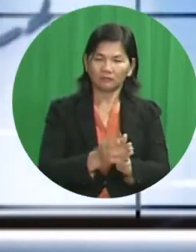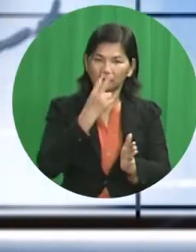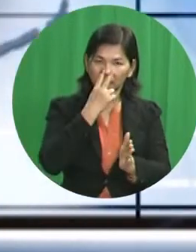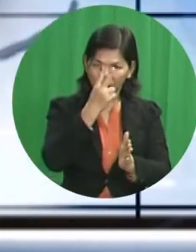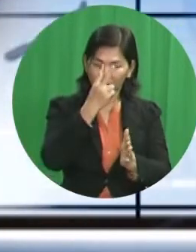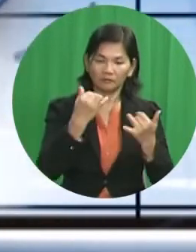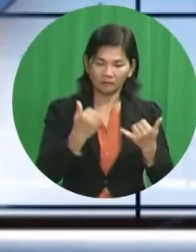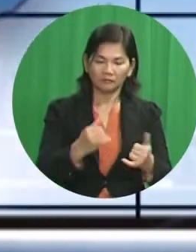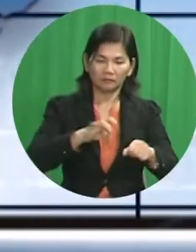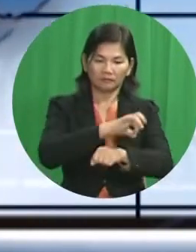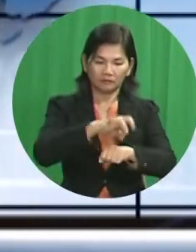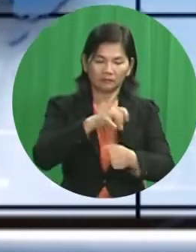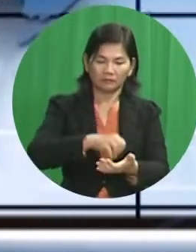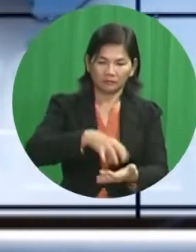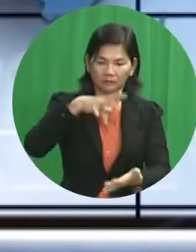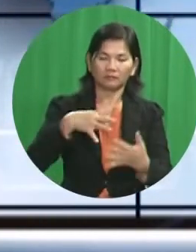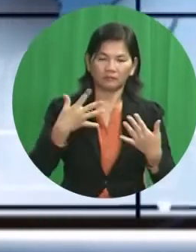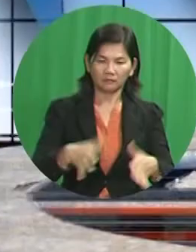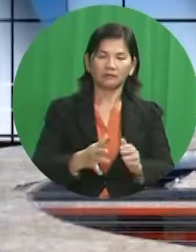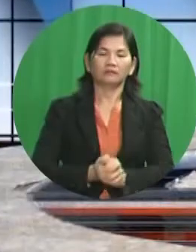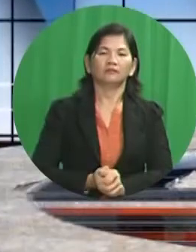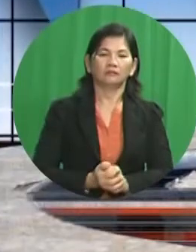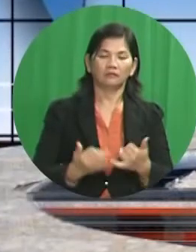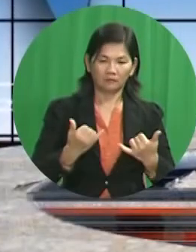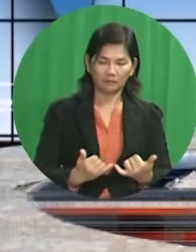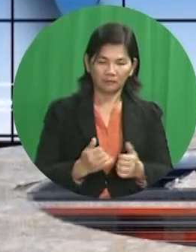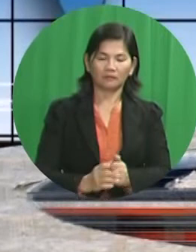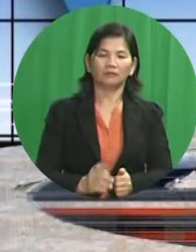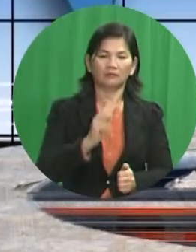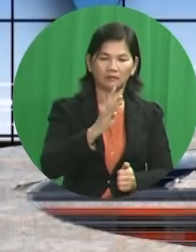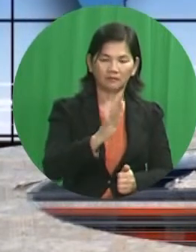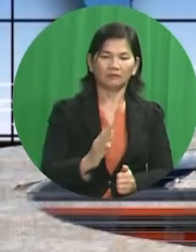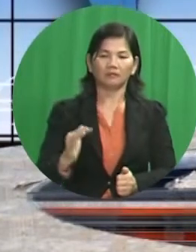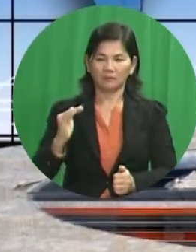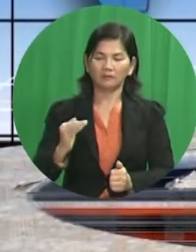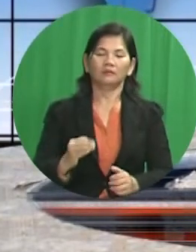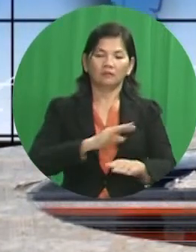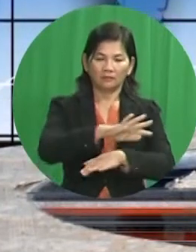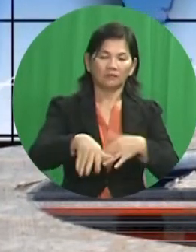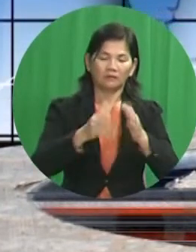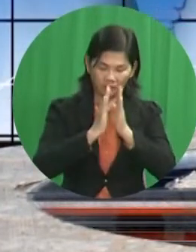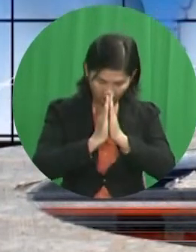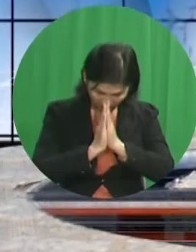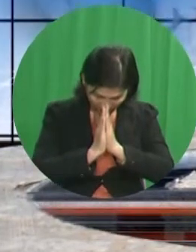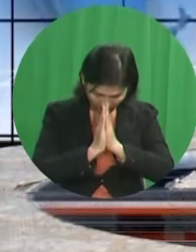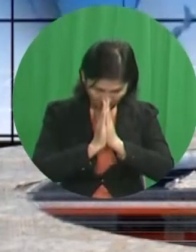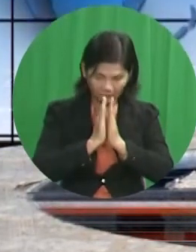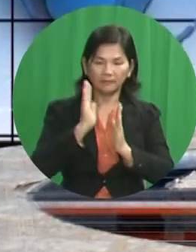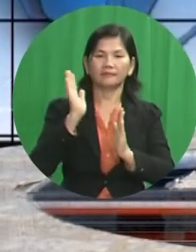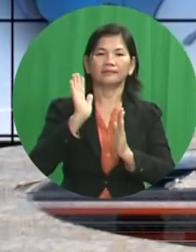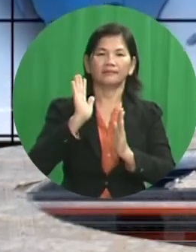លជ្រៅសម្រាប់ការចំណាយពេលនៅក្នុងការតាមដានទស្សនារបស់អស់លោកអ្នកគណៈដែរខ្ញុំបាទឡាយស្នារួមជាមួយនឹងក្រុមការងារសូមអរគុណសូមគោរពលា